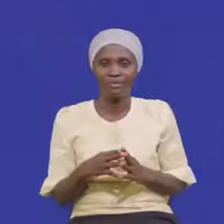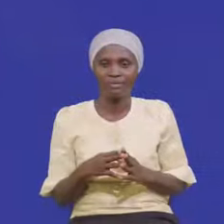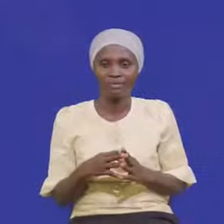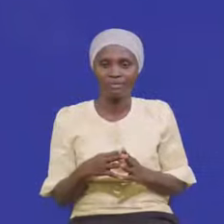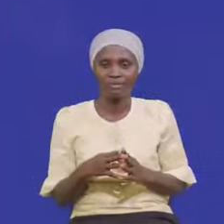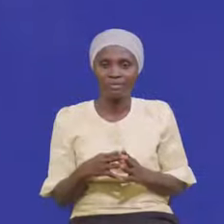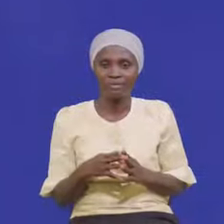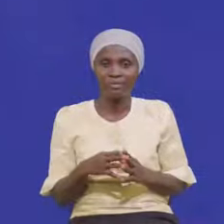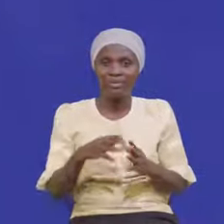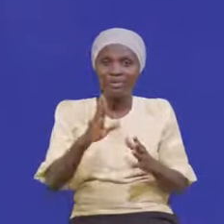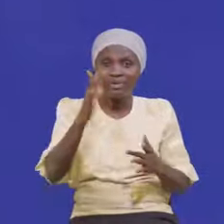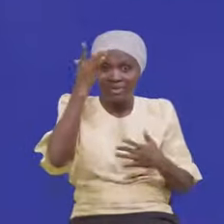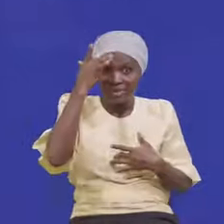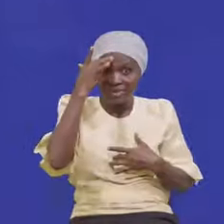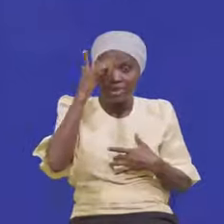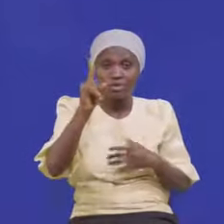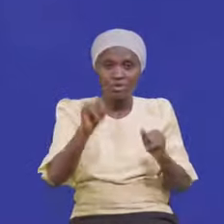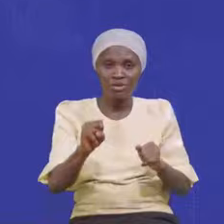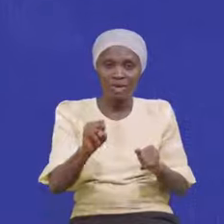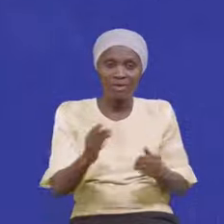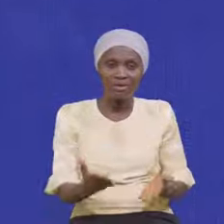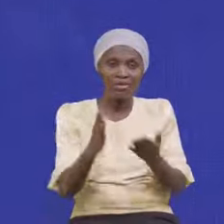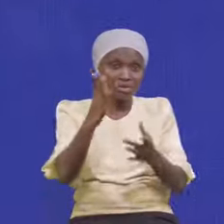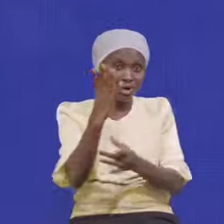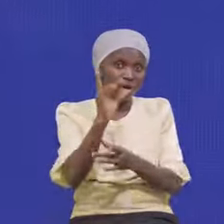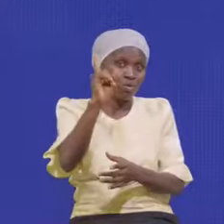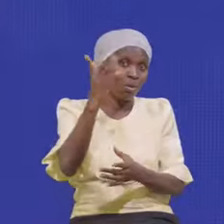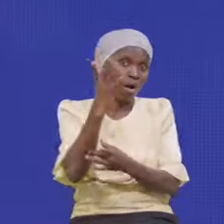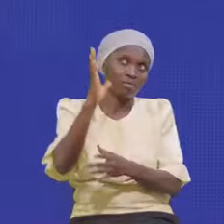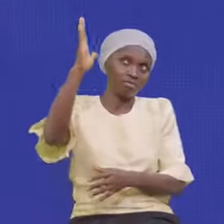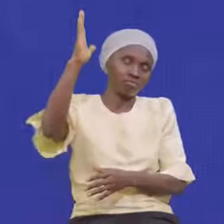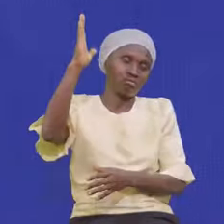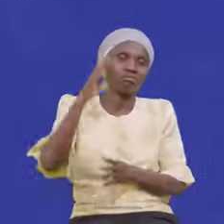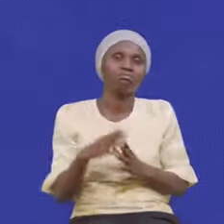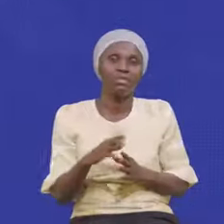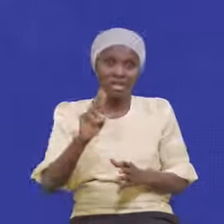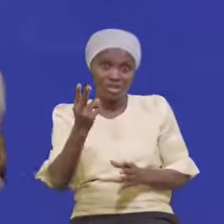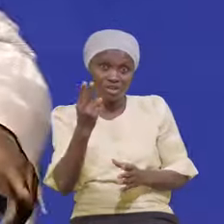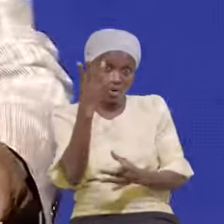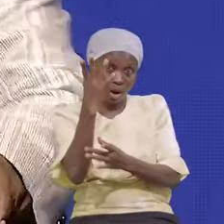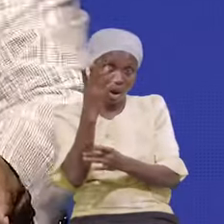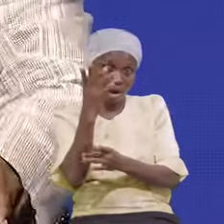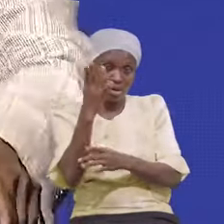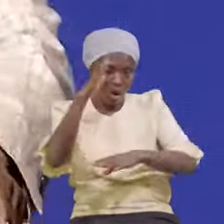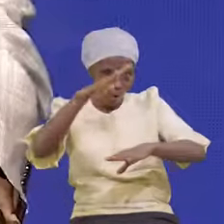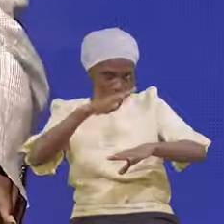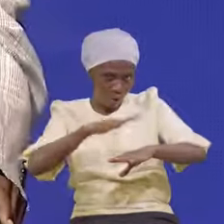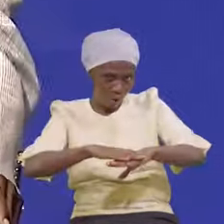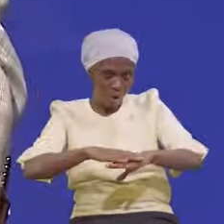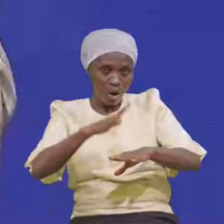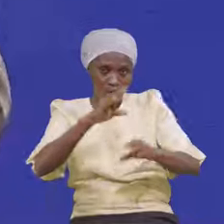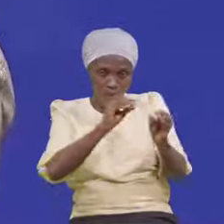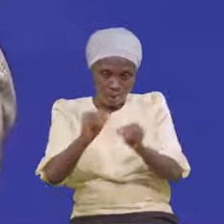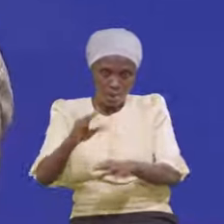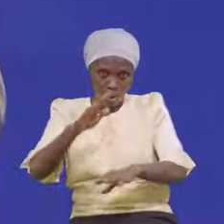సరే. Your sickness you can raise up one hand. మీరు రోగముతో ఉంటే మీ చేతిని పైకి చాపండి. And lay the hand where you have the sickness or